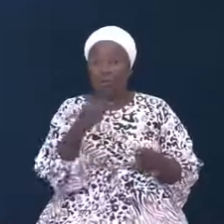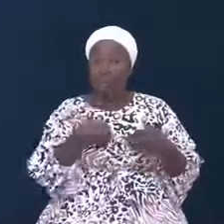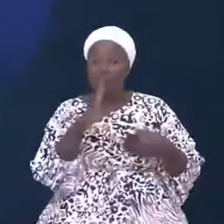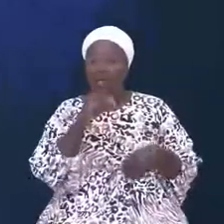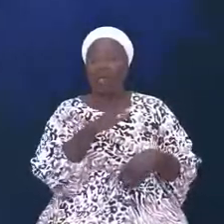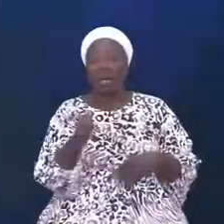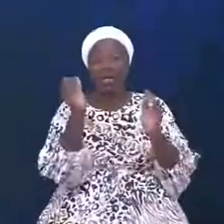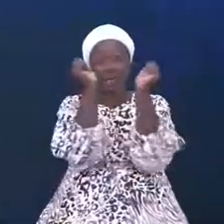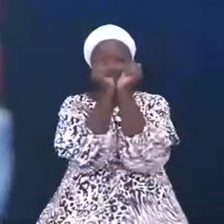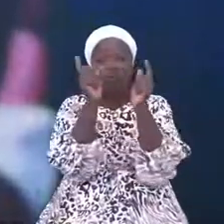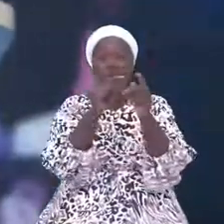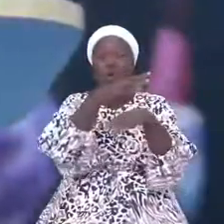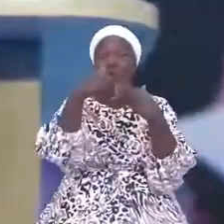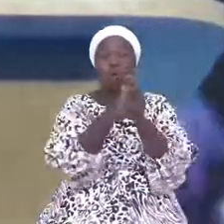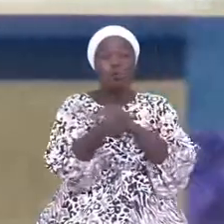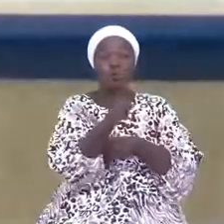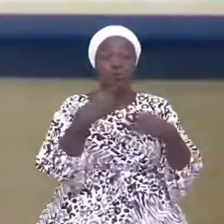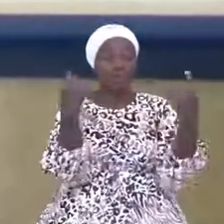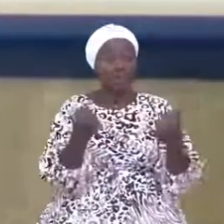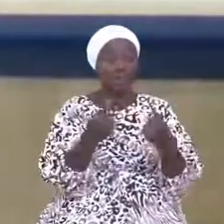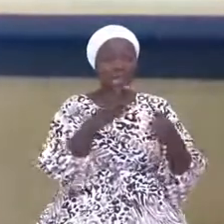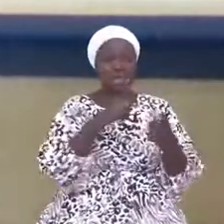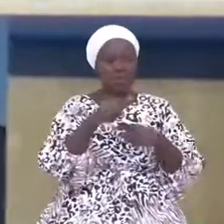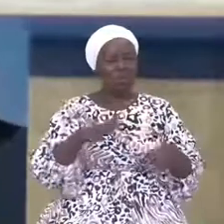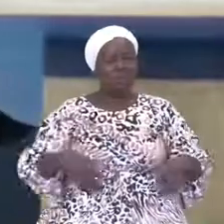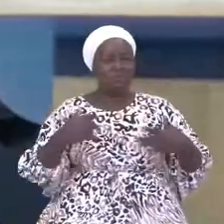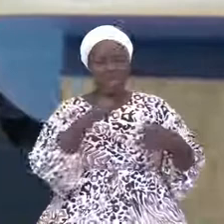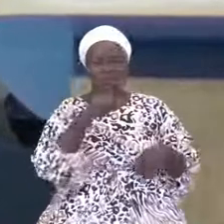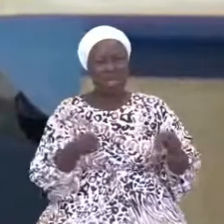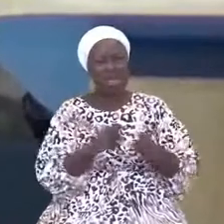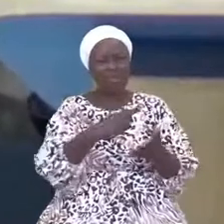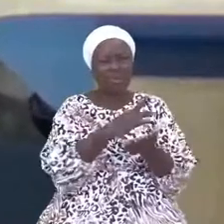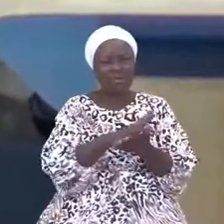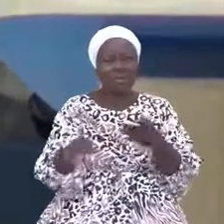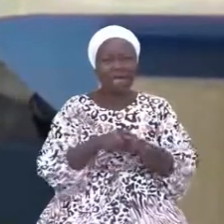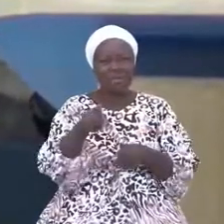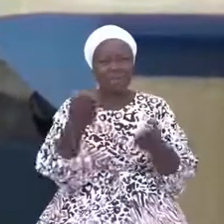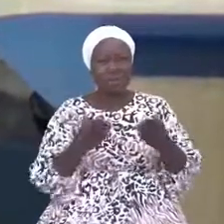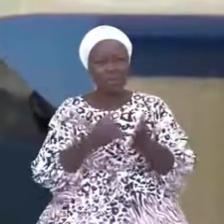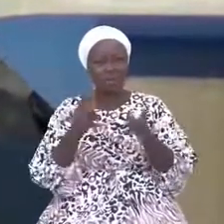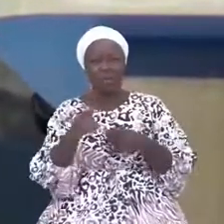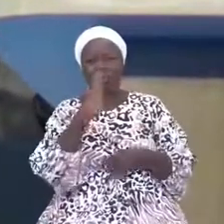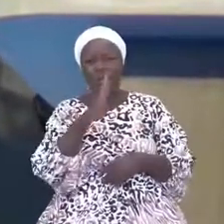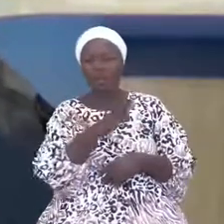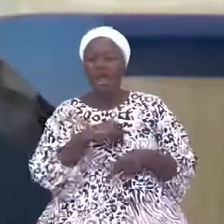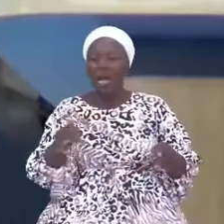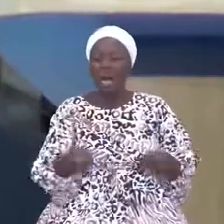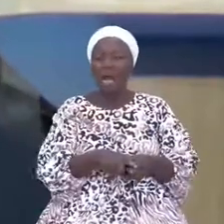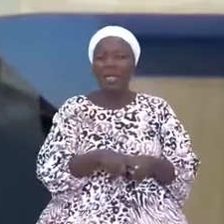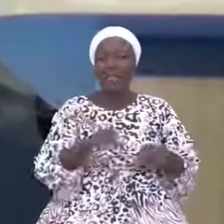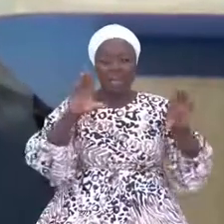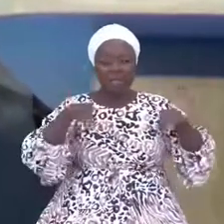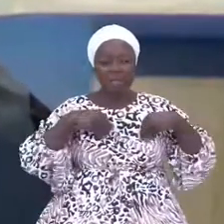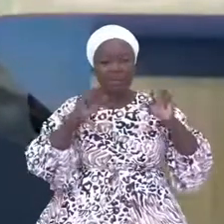Tu étais esclave à toutes ces choses et ta vie n'est pas assez juste